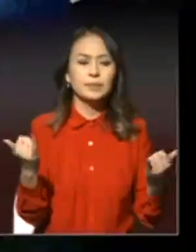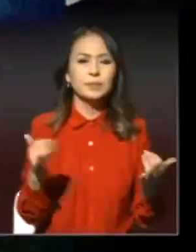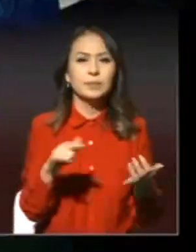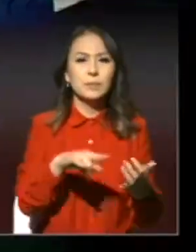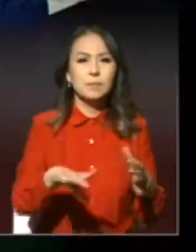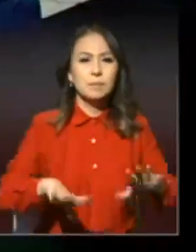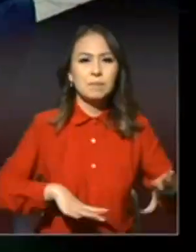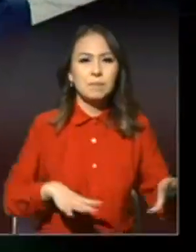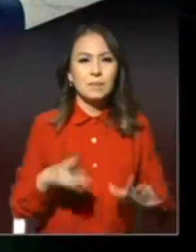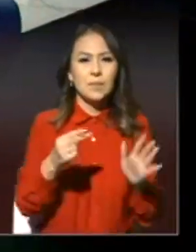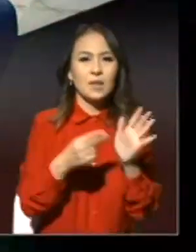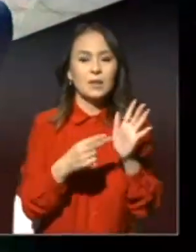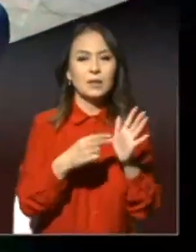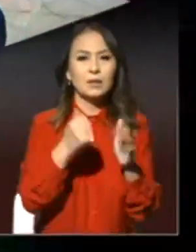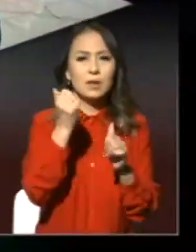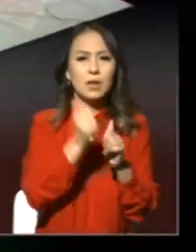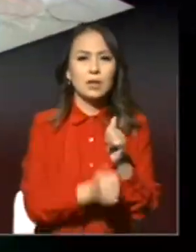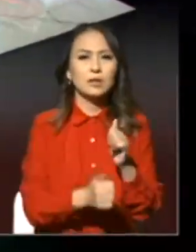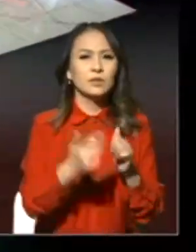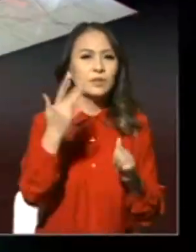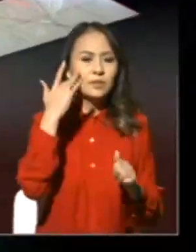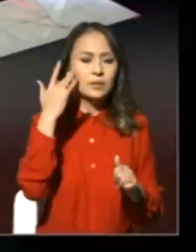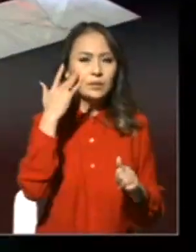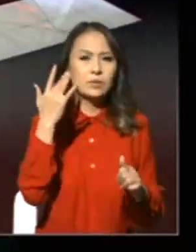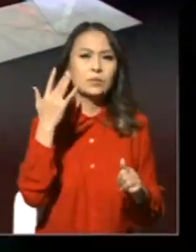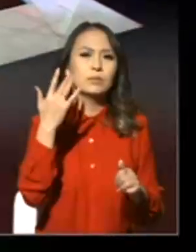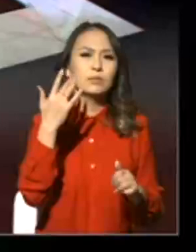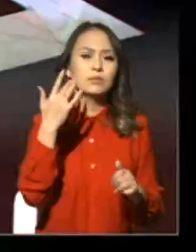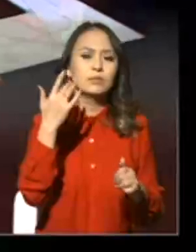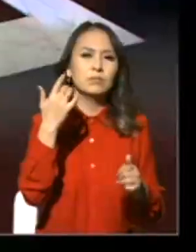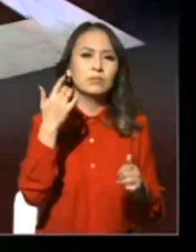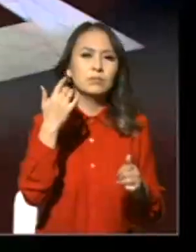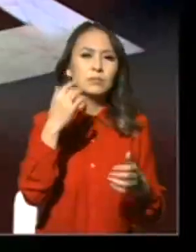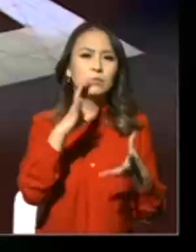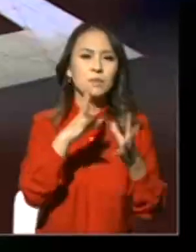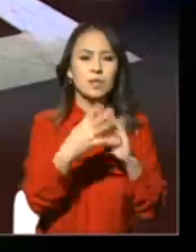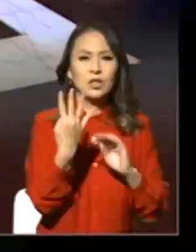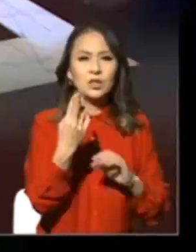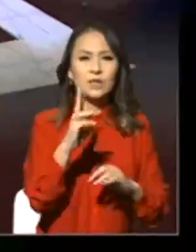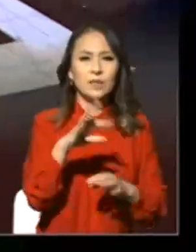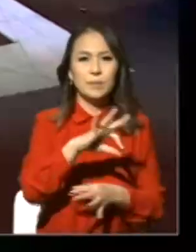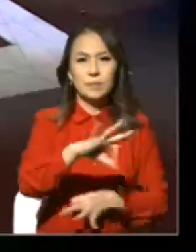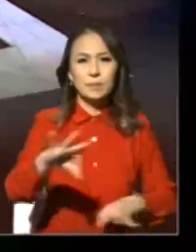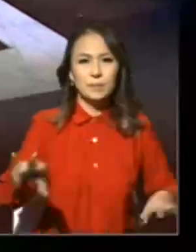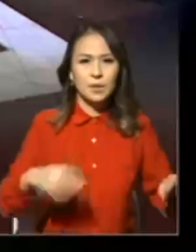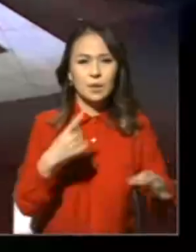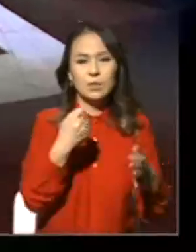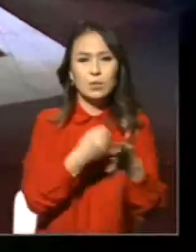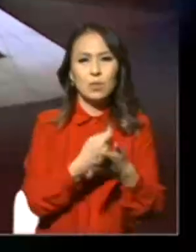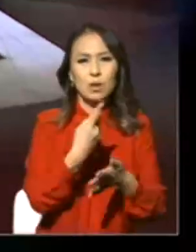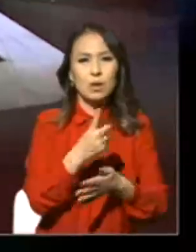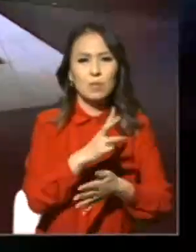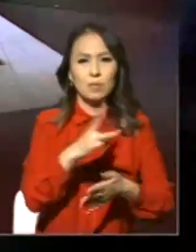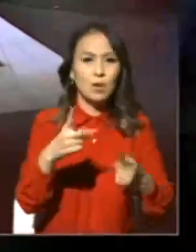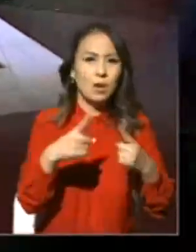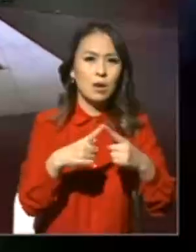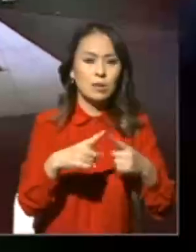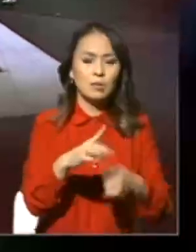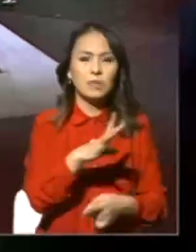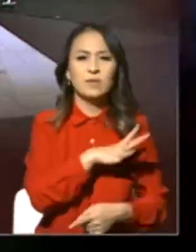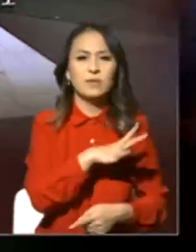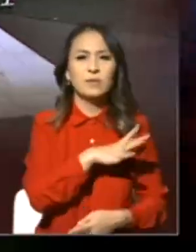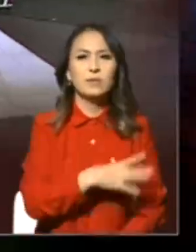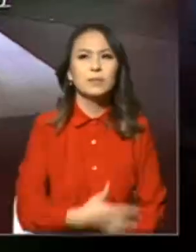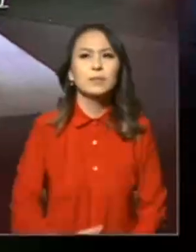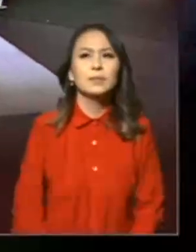базардың құны 90 сайын білесіздер қанша? Қазір бір жалдау құны мысалға 4 квадрат метрдің өзі 1 миллион теңгеге дейін барады. Мен кішкене келіспеймін, неге десеңіздер,